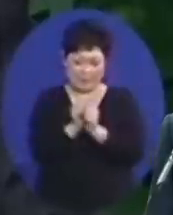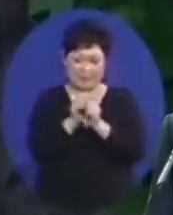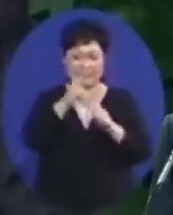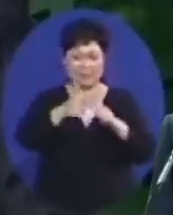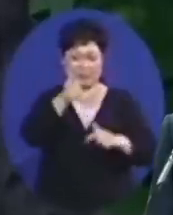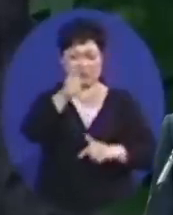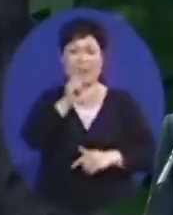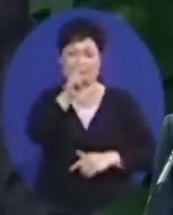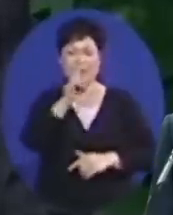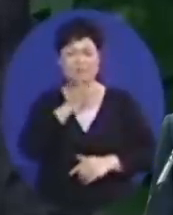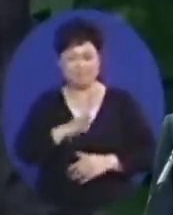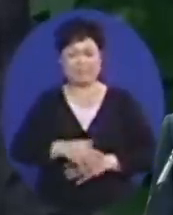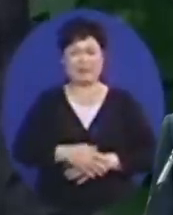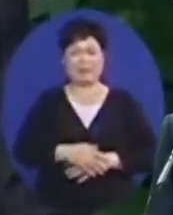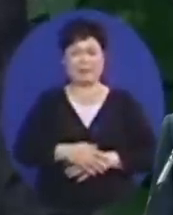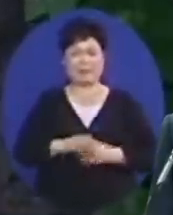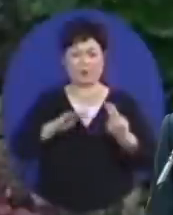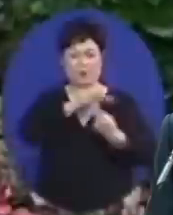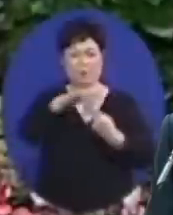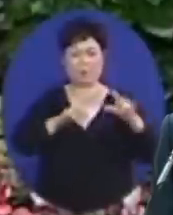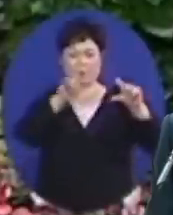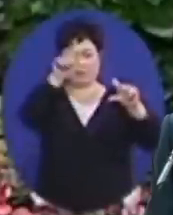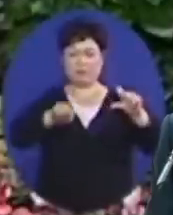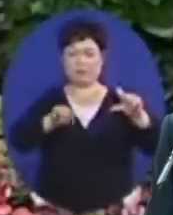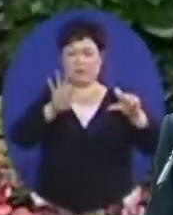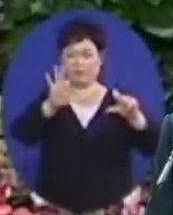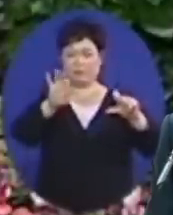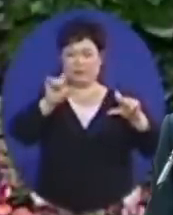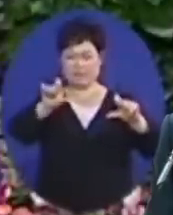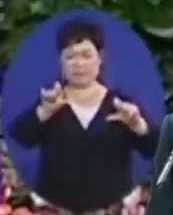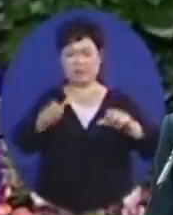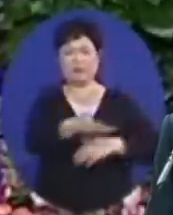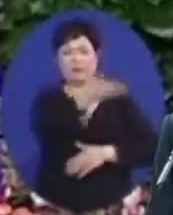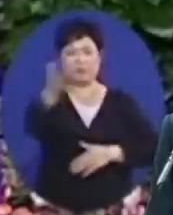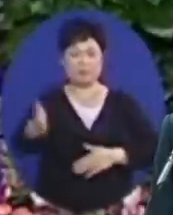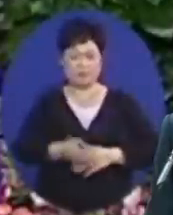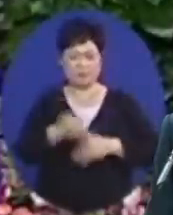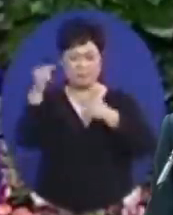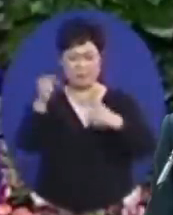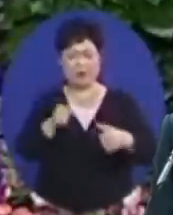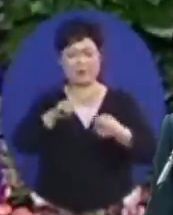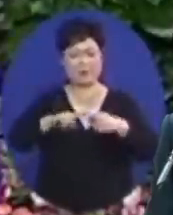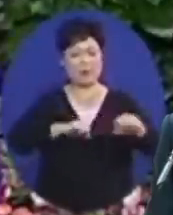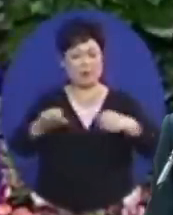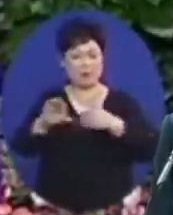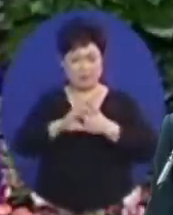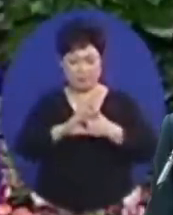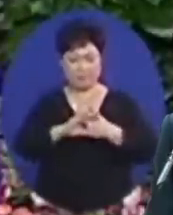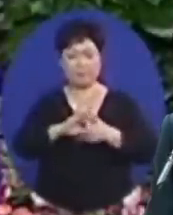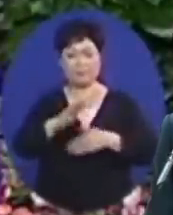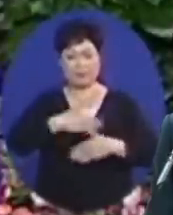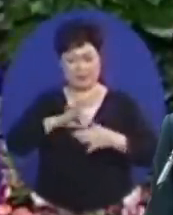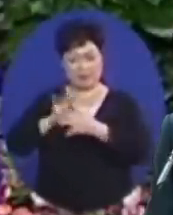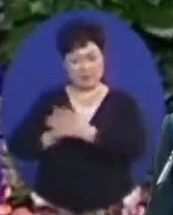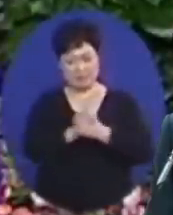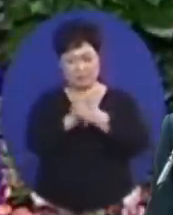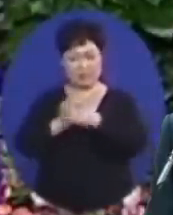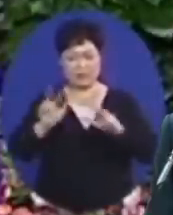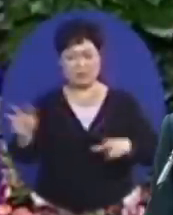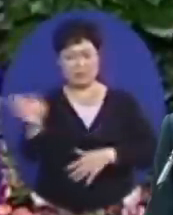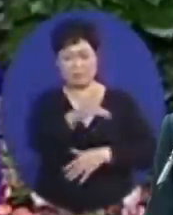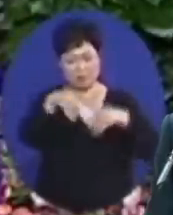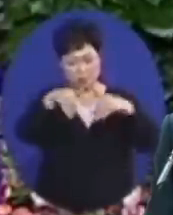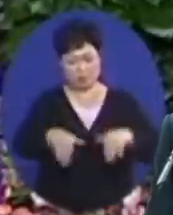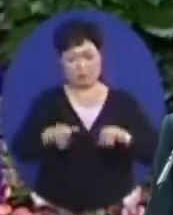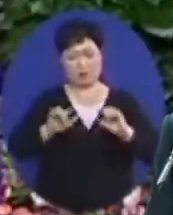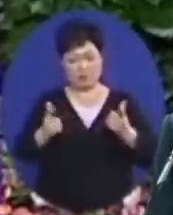없습니다. 요한복음 15장 14절로 16절에 너희는 내가 명하는 대로 행하면 곧 나의 친구라. 이제부터 너희를 종이라